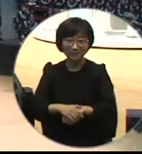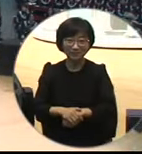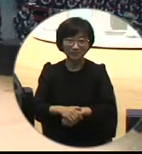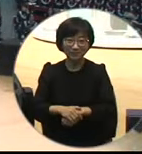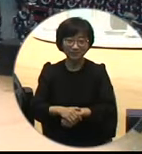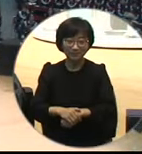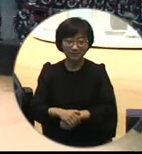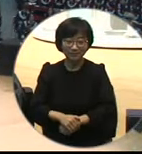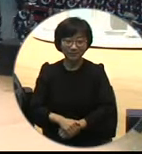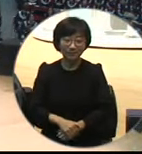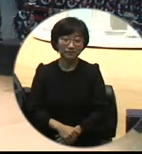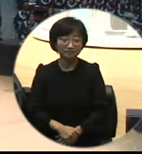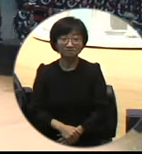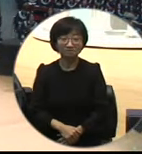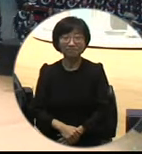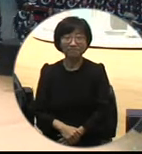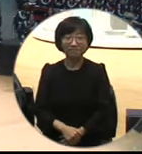안에서.